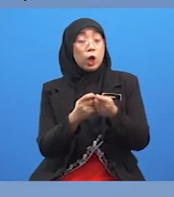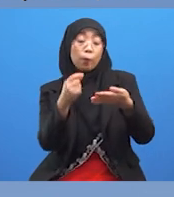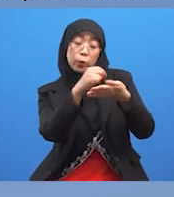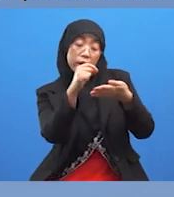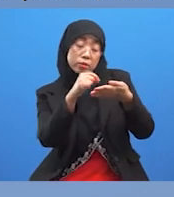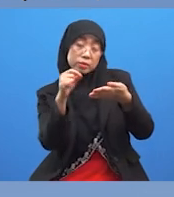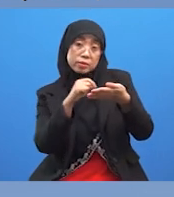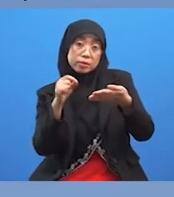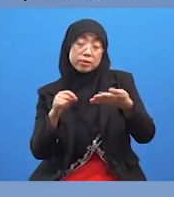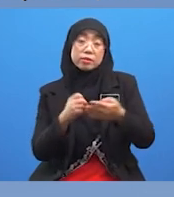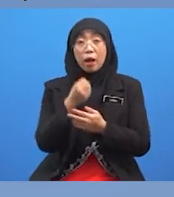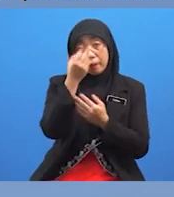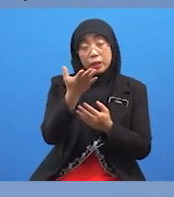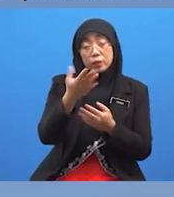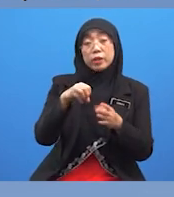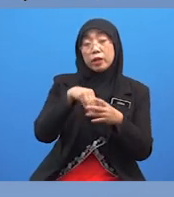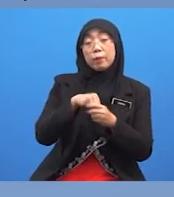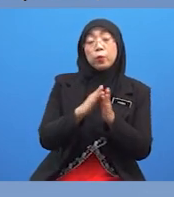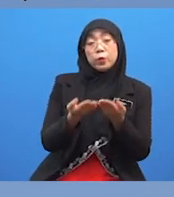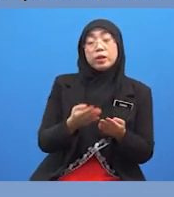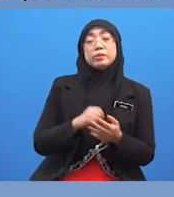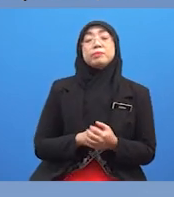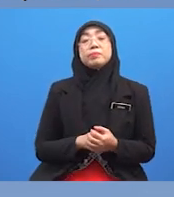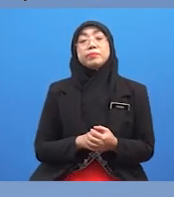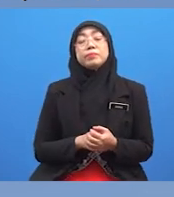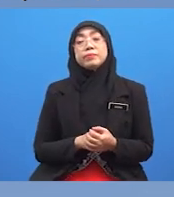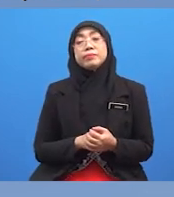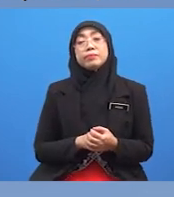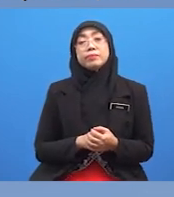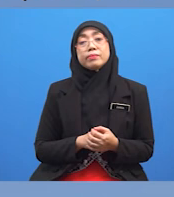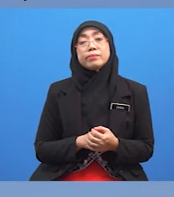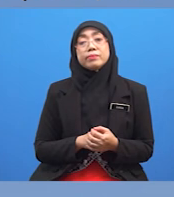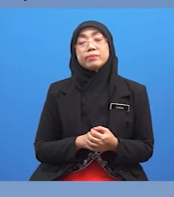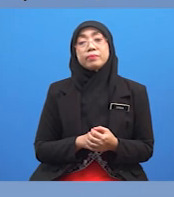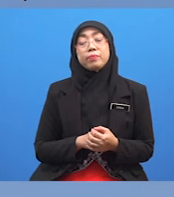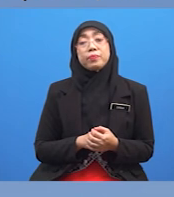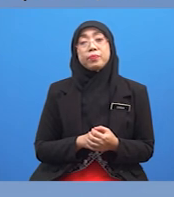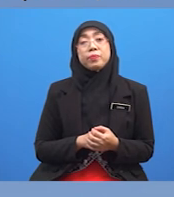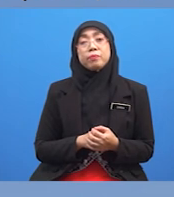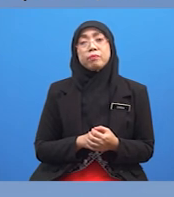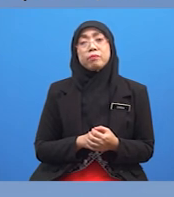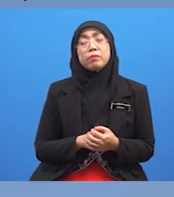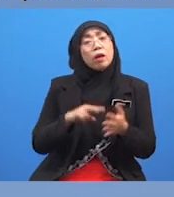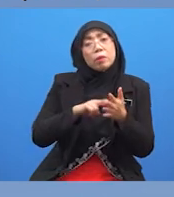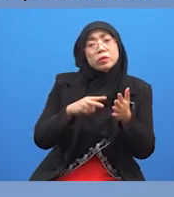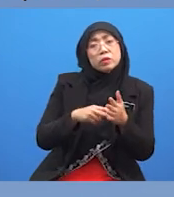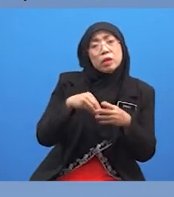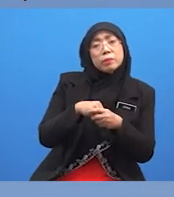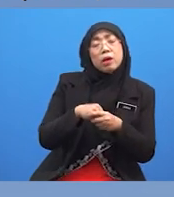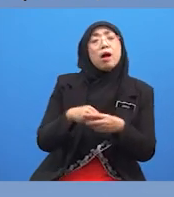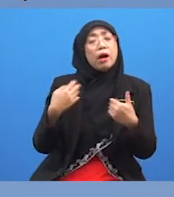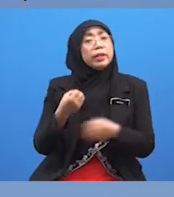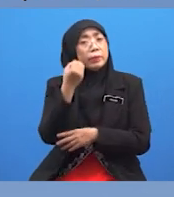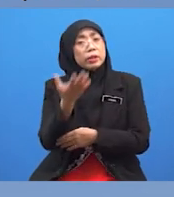tersebut dalam halaman 73 hingga 74. Dalam petikan tersebut, Makdun Syed Abdul